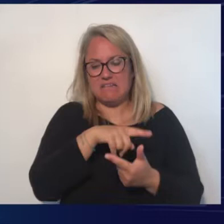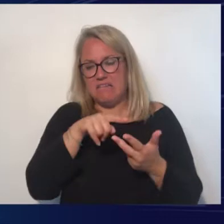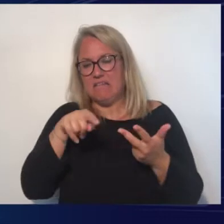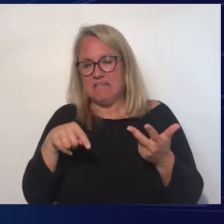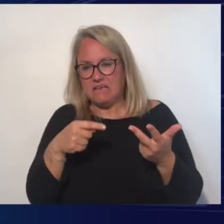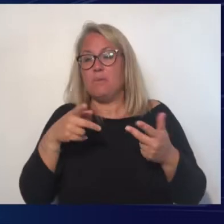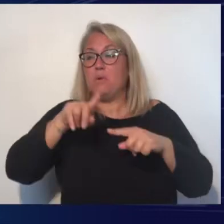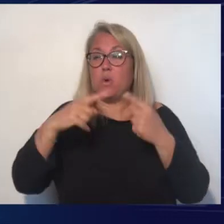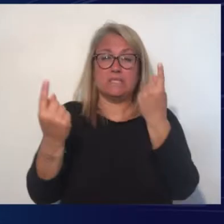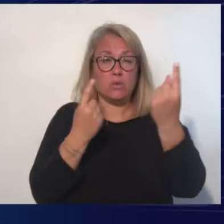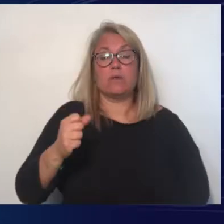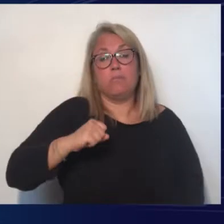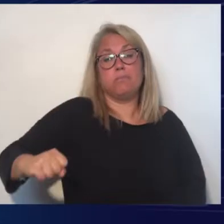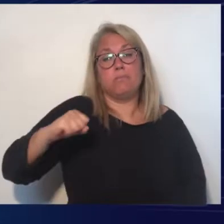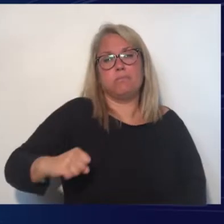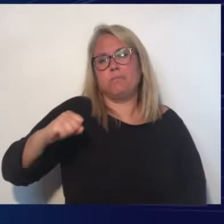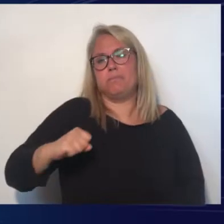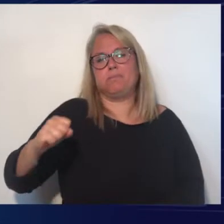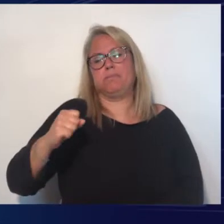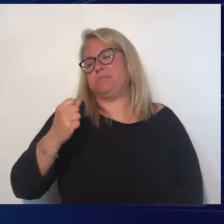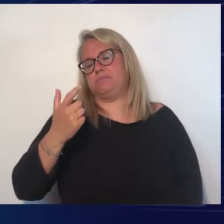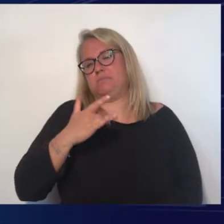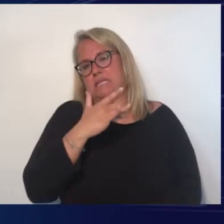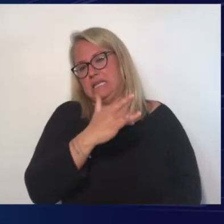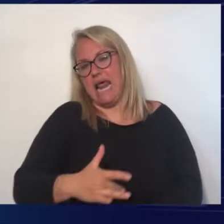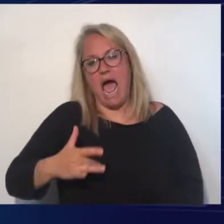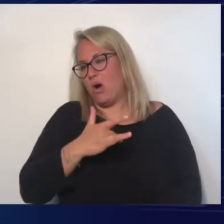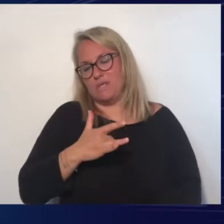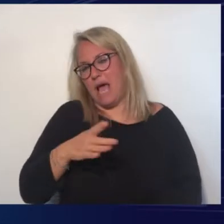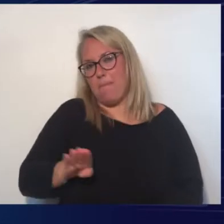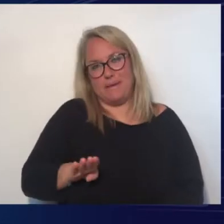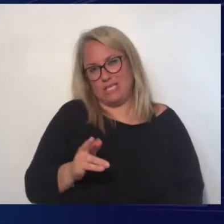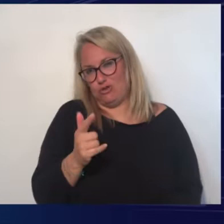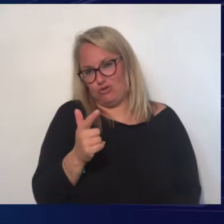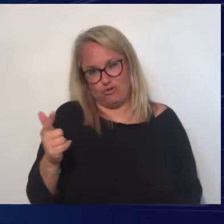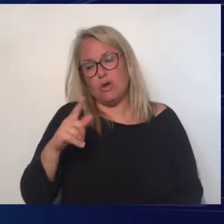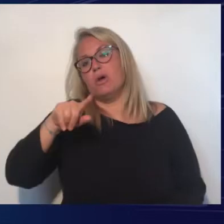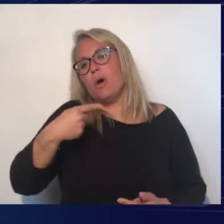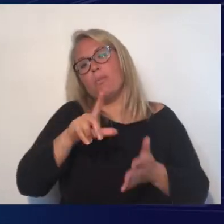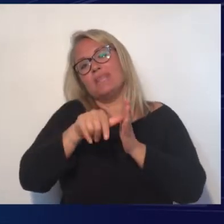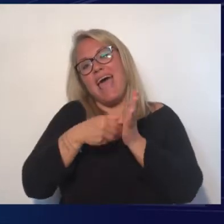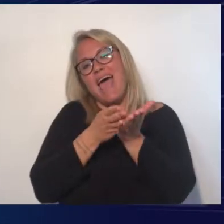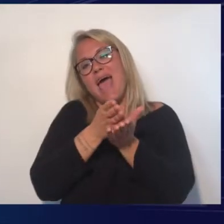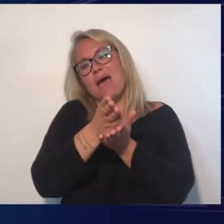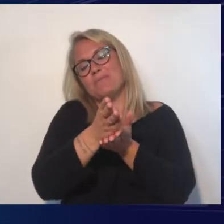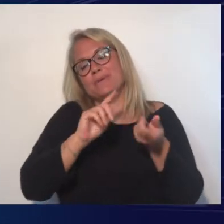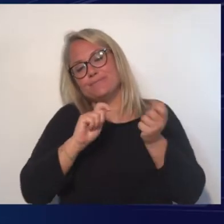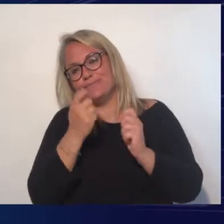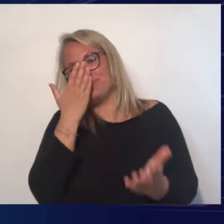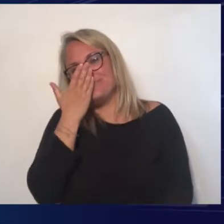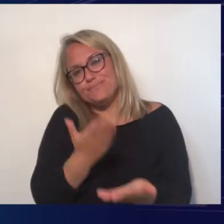con queste situazioni, appunto, di nausea neanche li viene, quindi non li pesa e poi si adeguano. Ultima